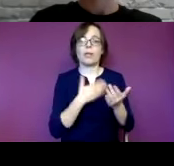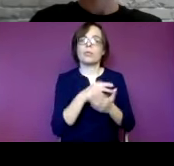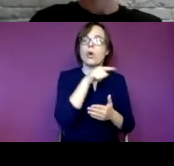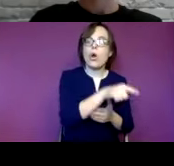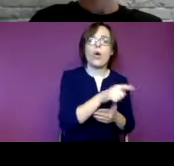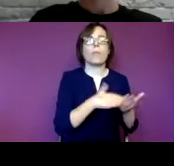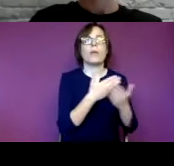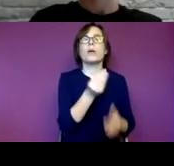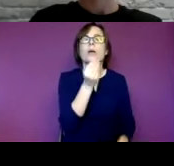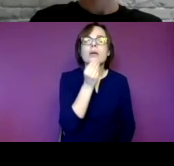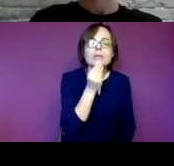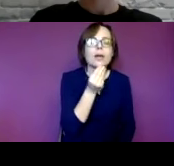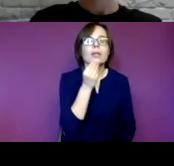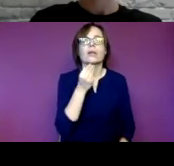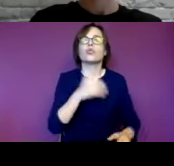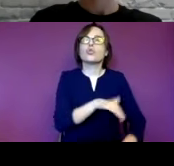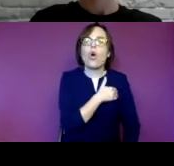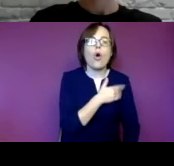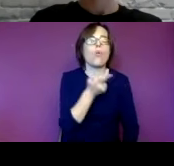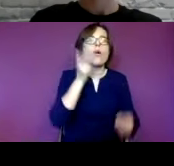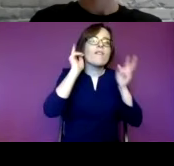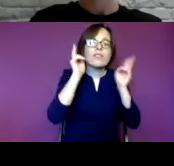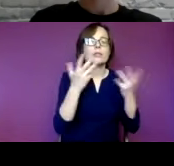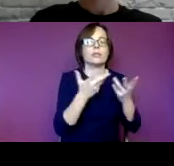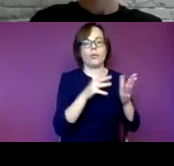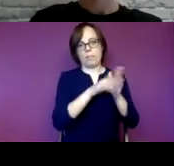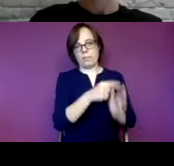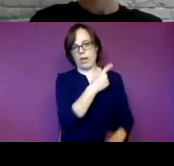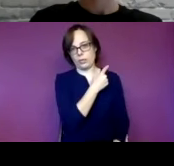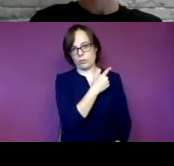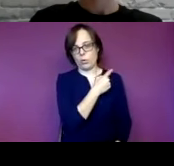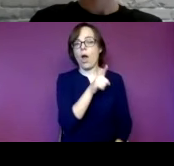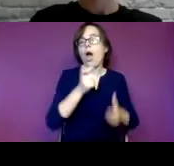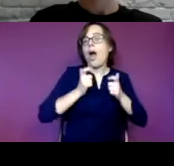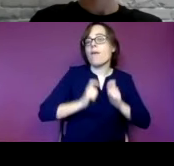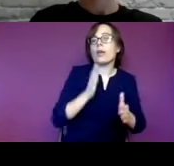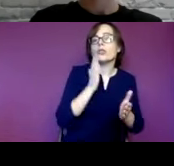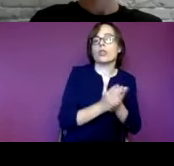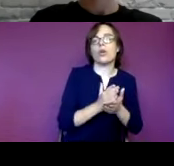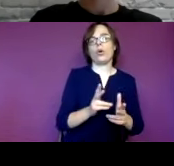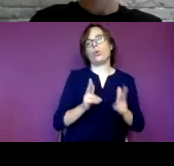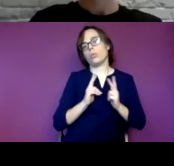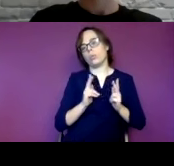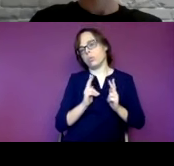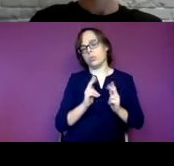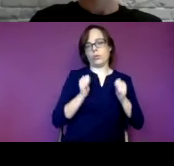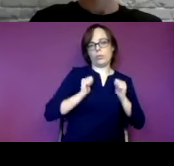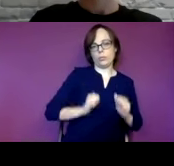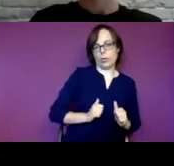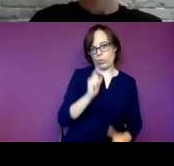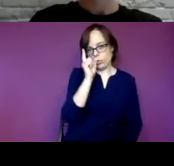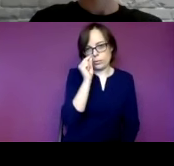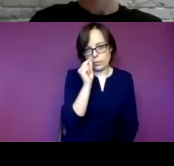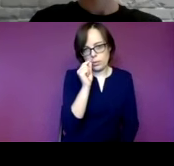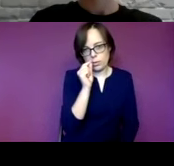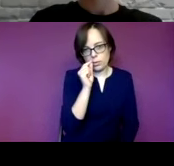obiady, mieszkają na wsi, szukając tam spokoju, czy na tej wsi i takiej właśnie wyidealizowanej ciszy, czy można ją